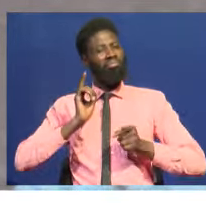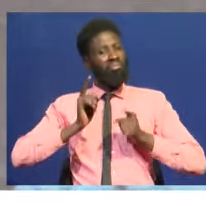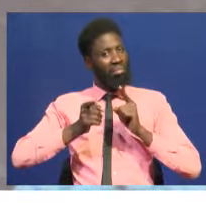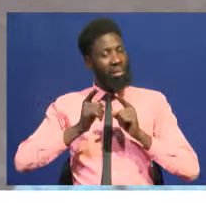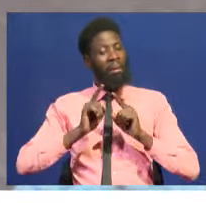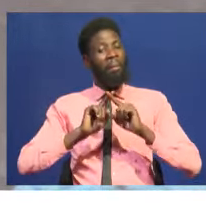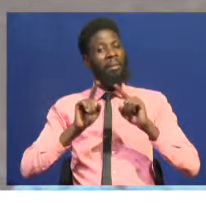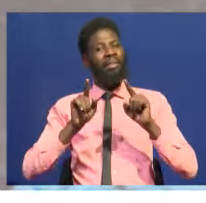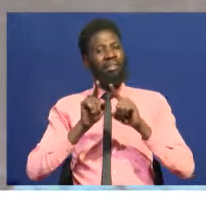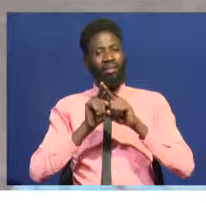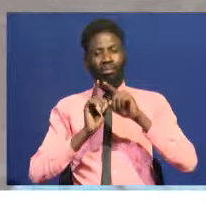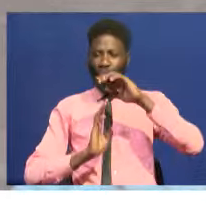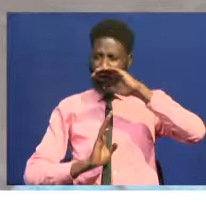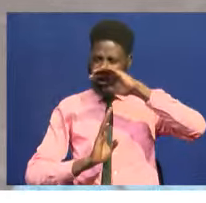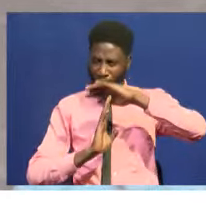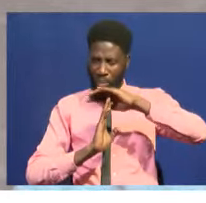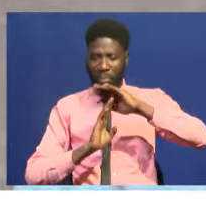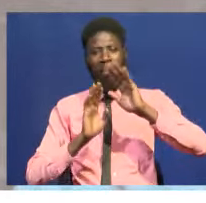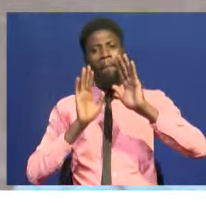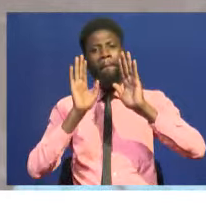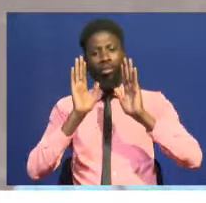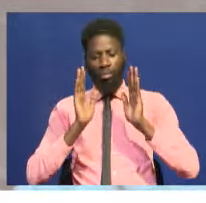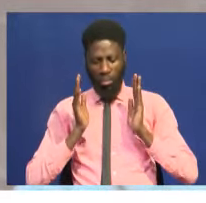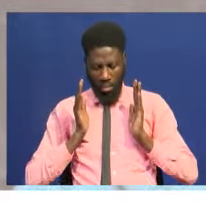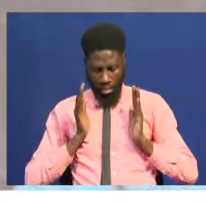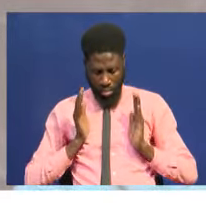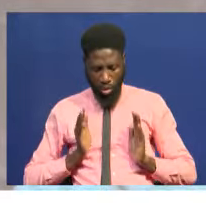importantly, as a good person.